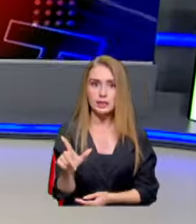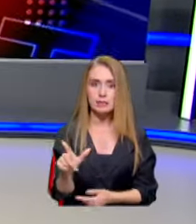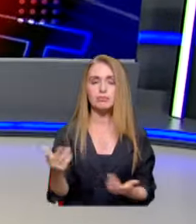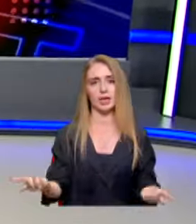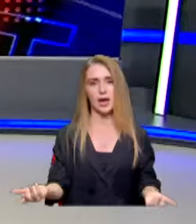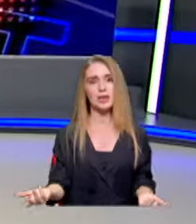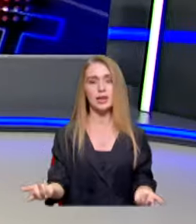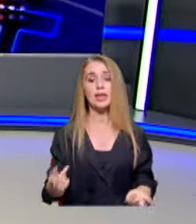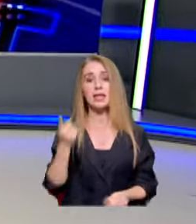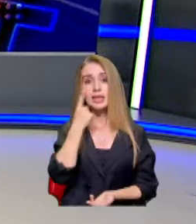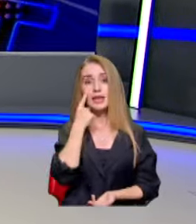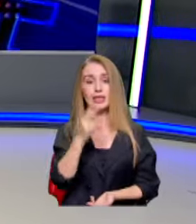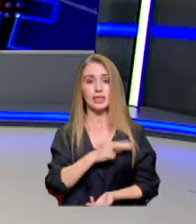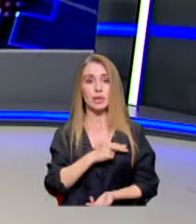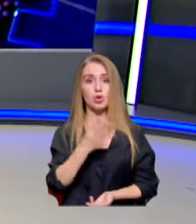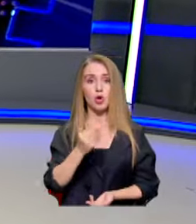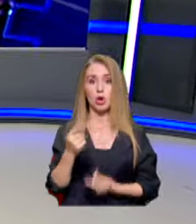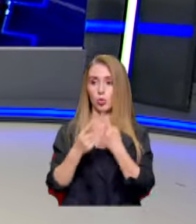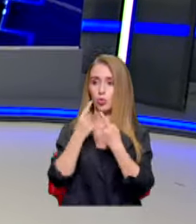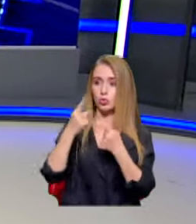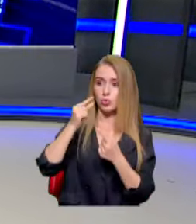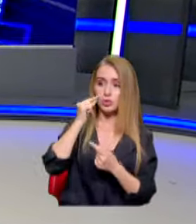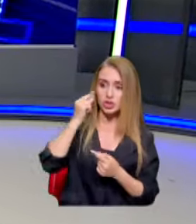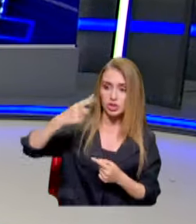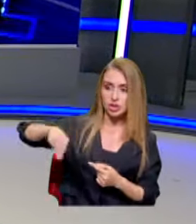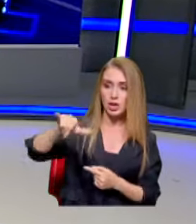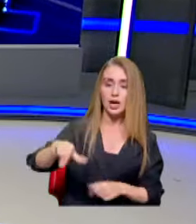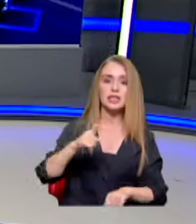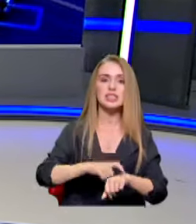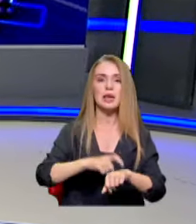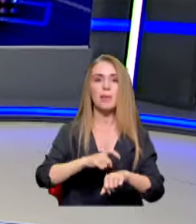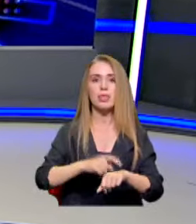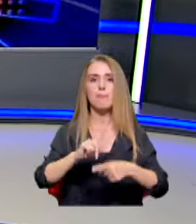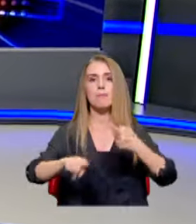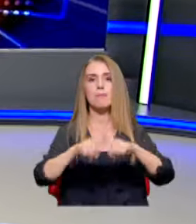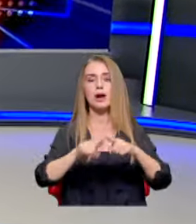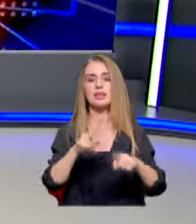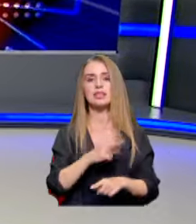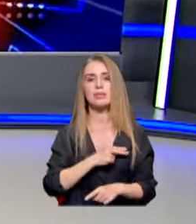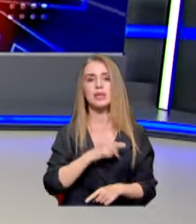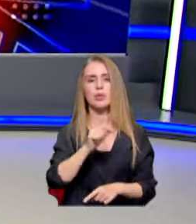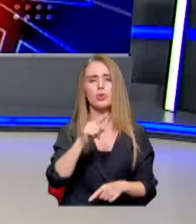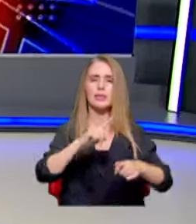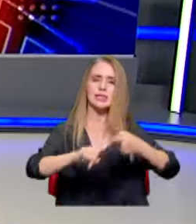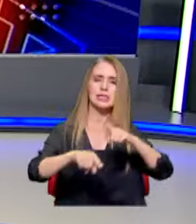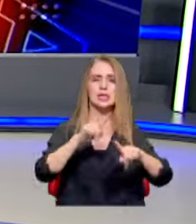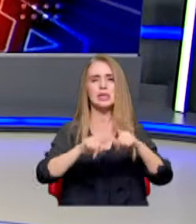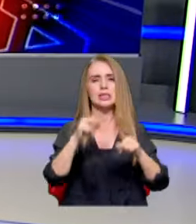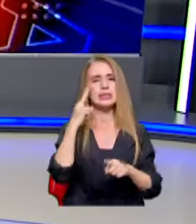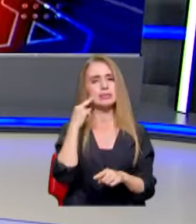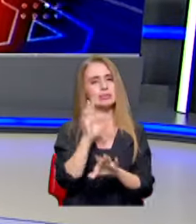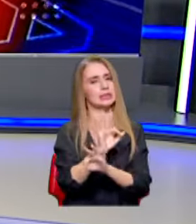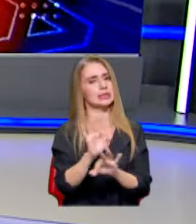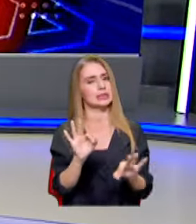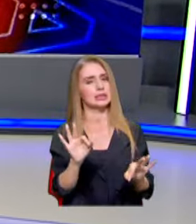haliyle Devleti temsilen konuşan Bu kişiler aynı zamanda partilerini de temsil ediyorlar burada bir siyasi nezaketsizlik olduğu